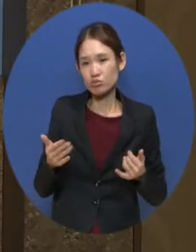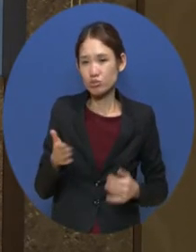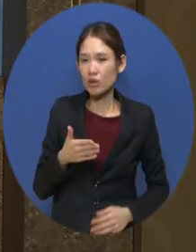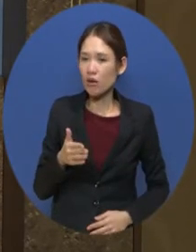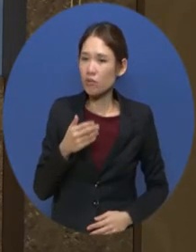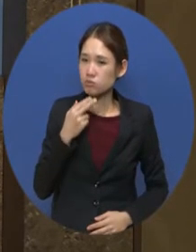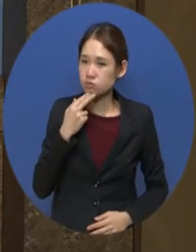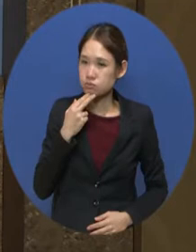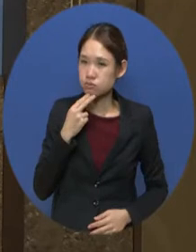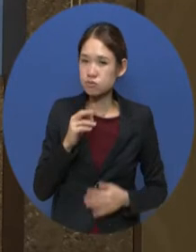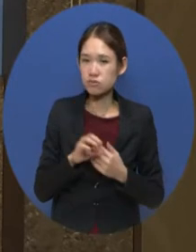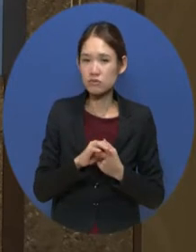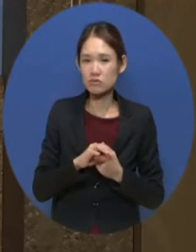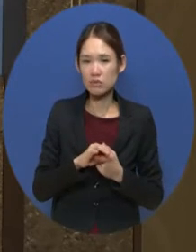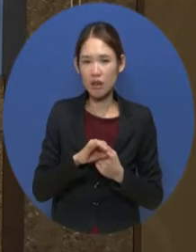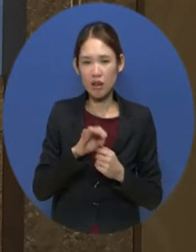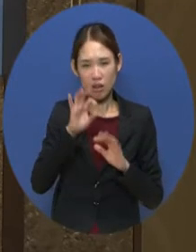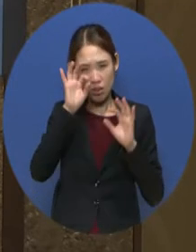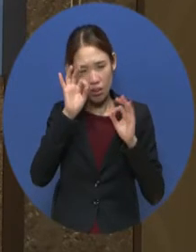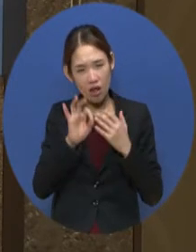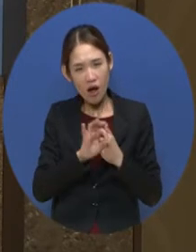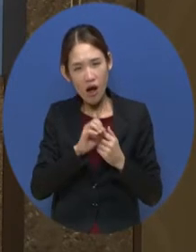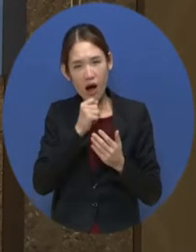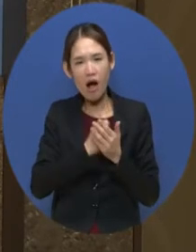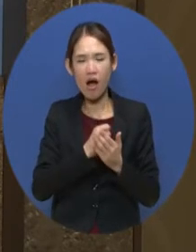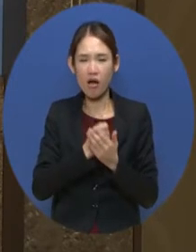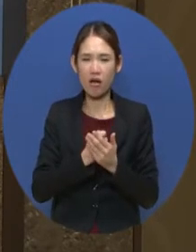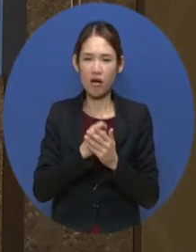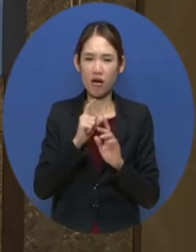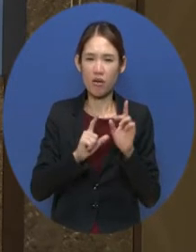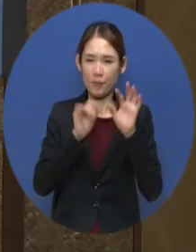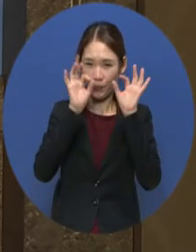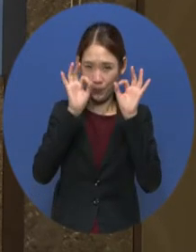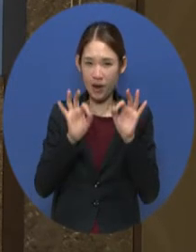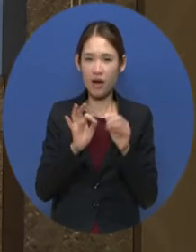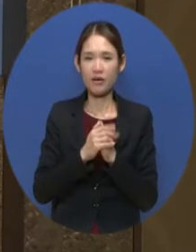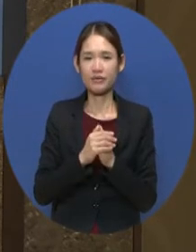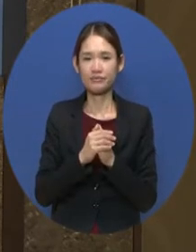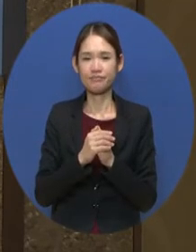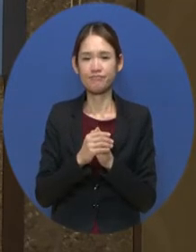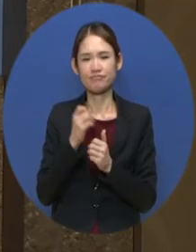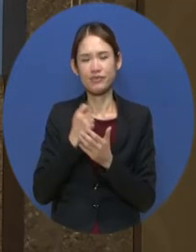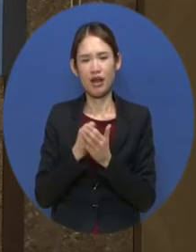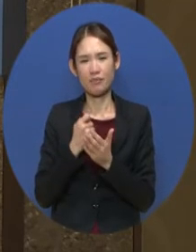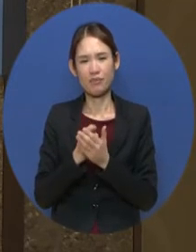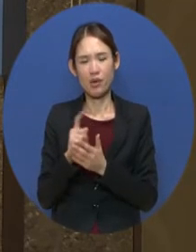오신다면은 그것만큼 안타까운 것도 없다고 저는 생각이 들거든요. 네. 근데 안타깝게도